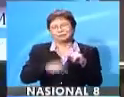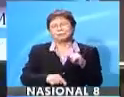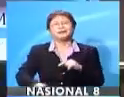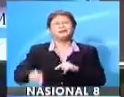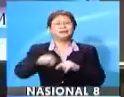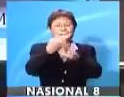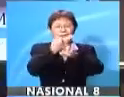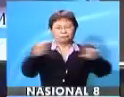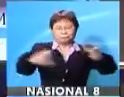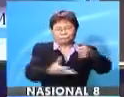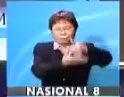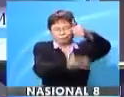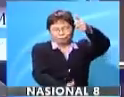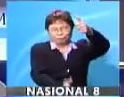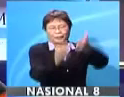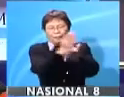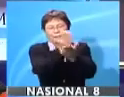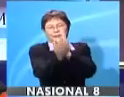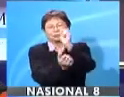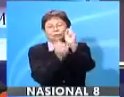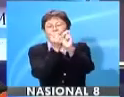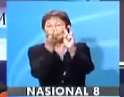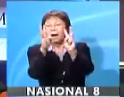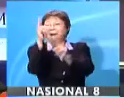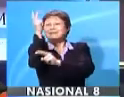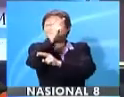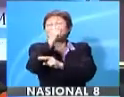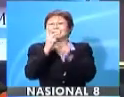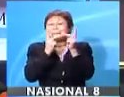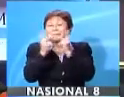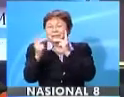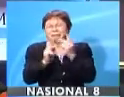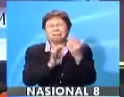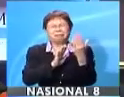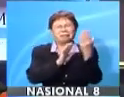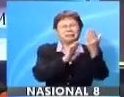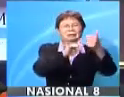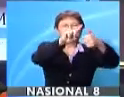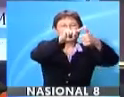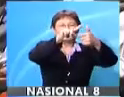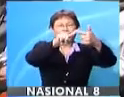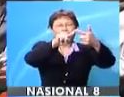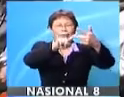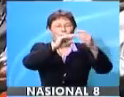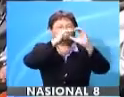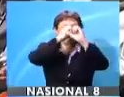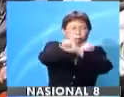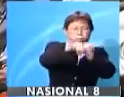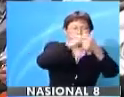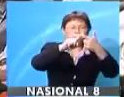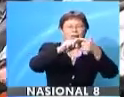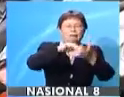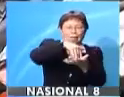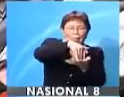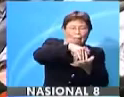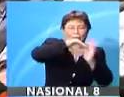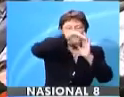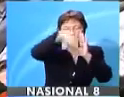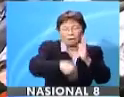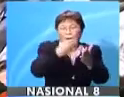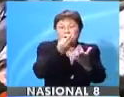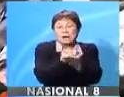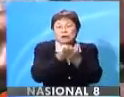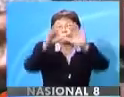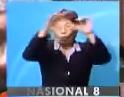Dalam menyediakan peruntukan bajet 2016, kerajaan katanya berdepan 3 cabaran utama, iaitu kelembapan ekonomi